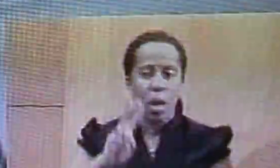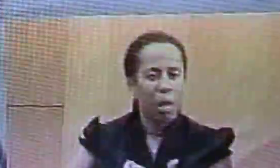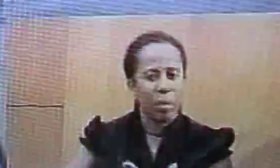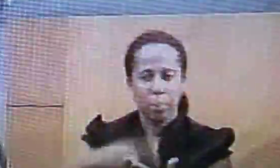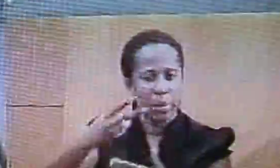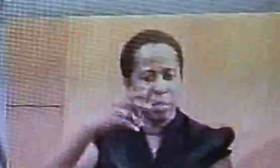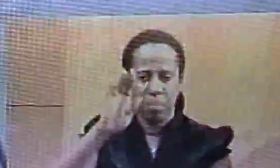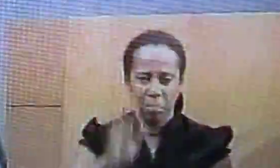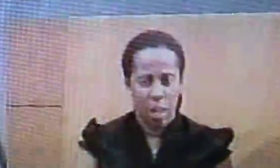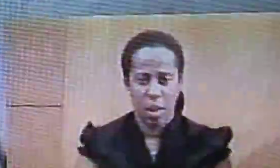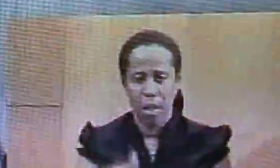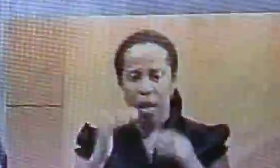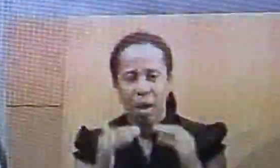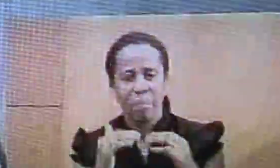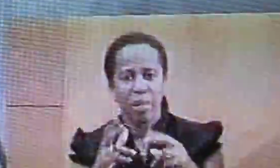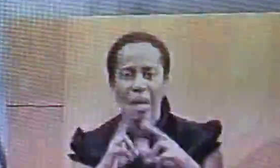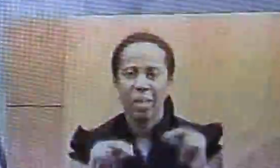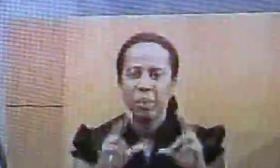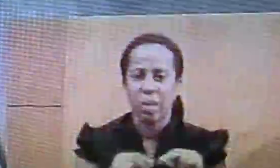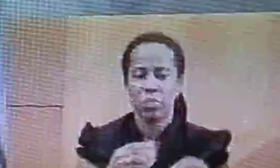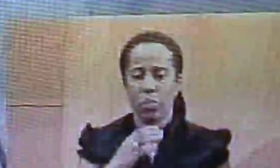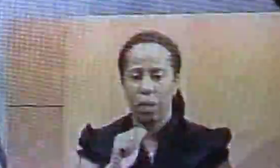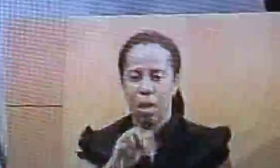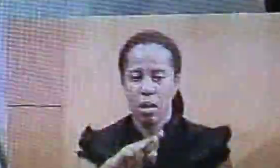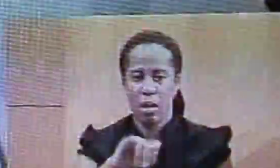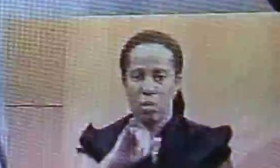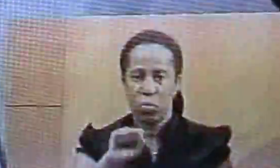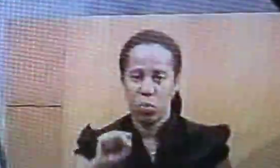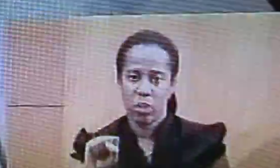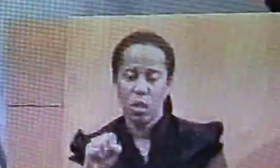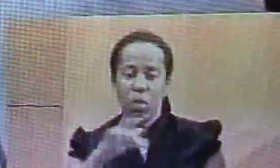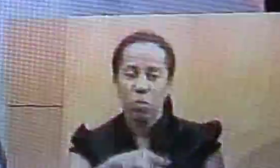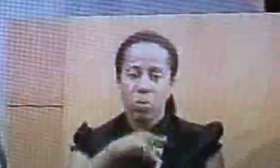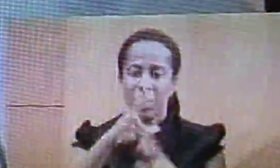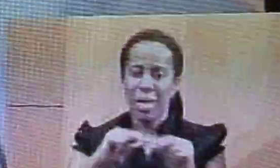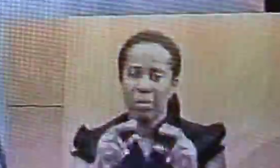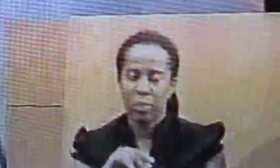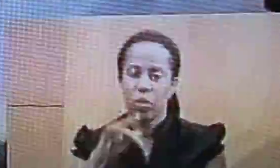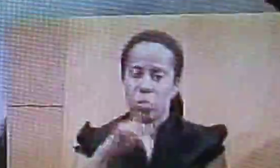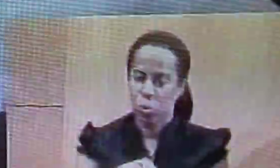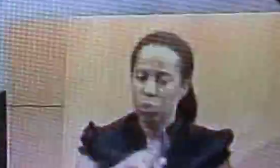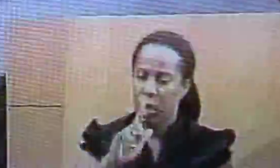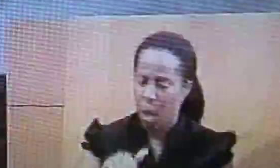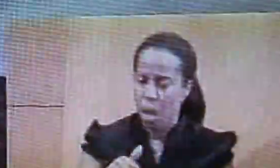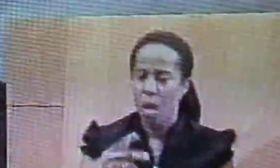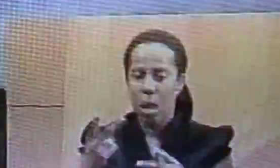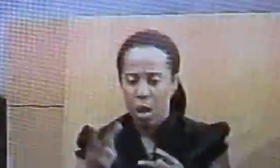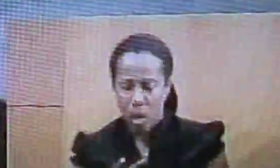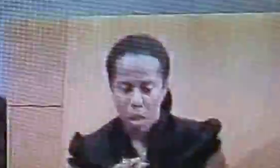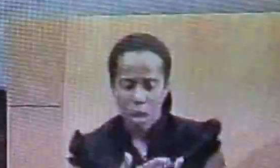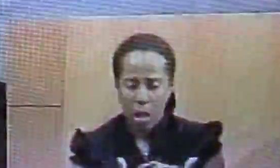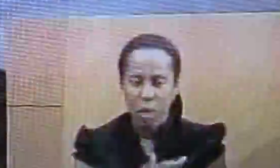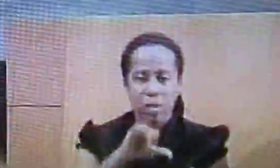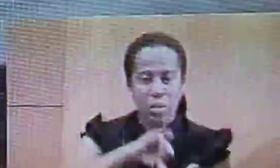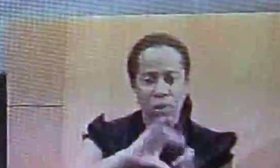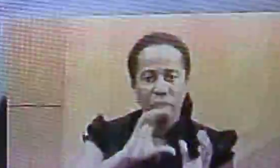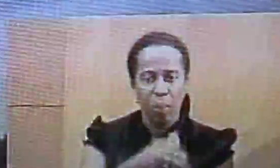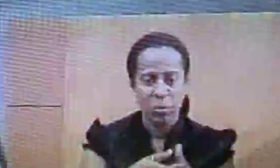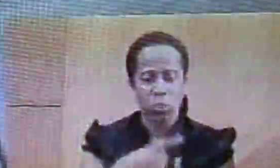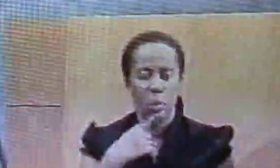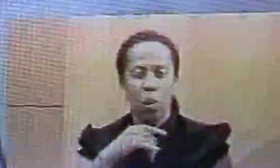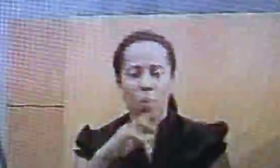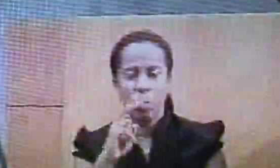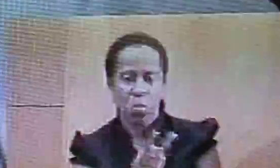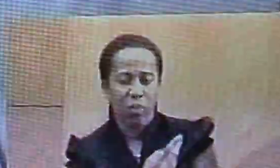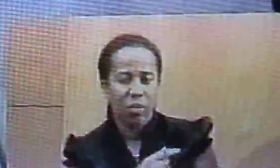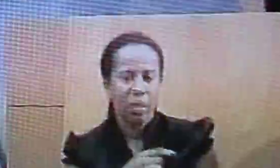les propos de ma collègue Garius qui disait que nous avons hérité d'une série de centres de formation en très mauvais état et